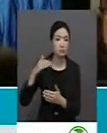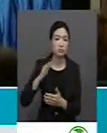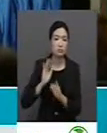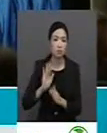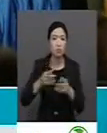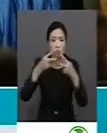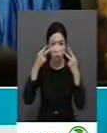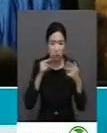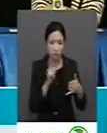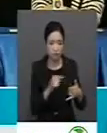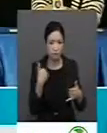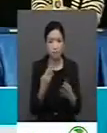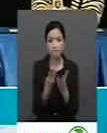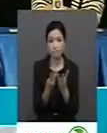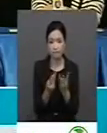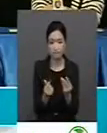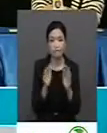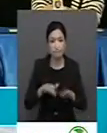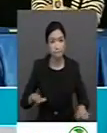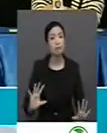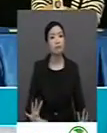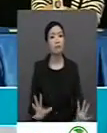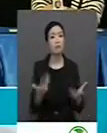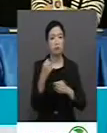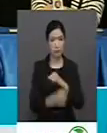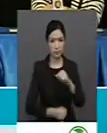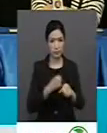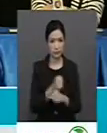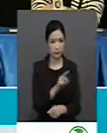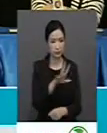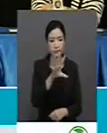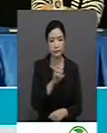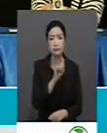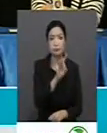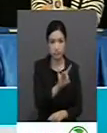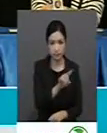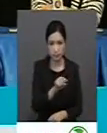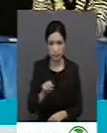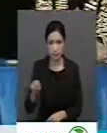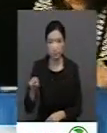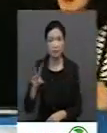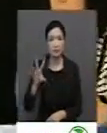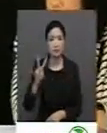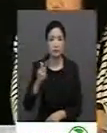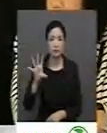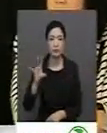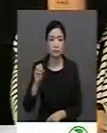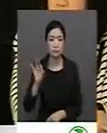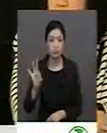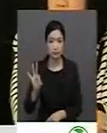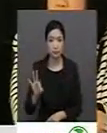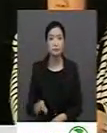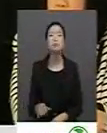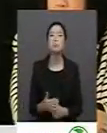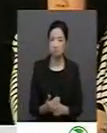าตินะครับก็มีตัวเลขออกมาครับบอกว่าระหว่างปี2558จนถึงปี2559ฮะพ